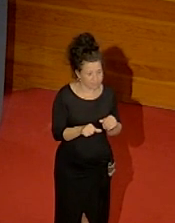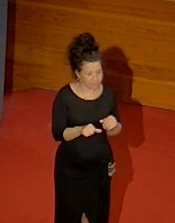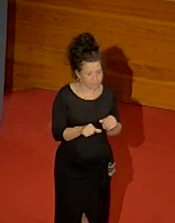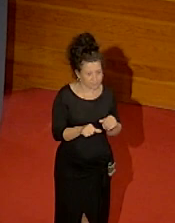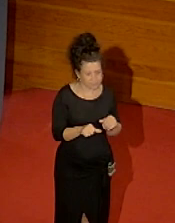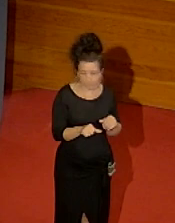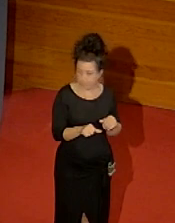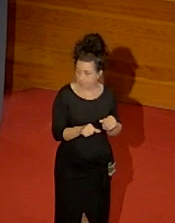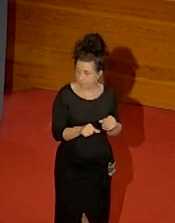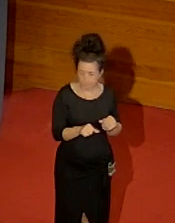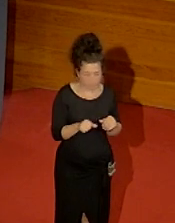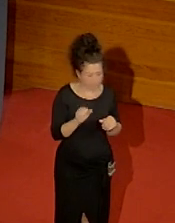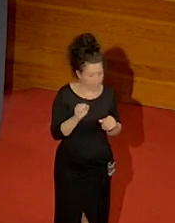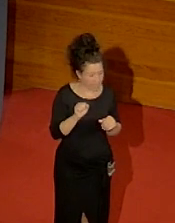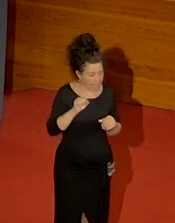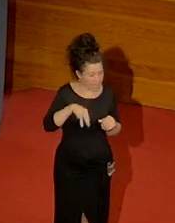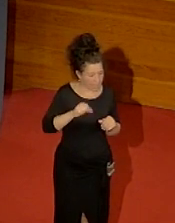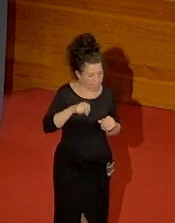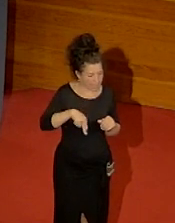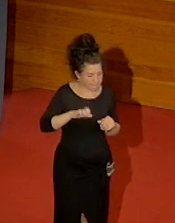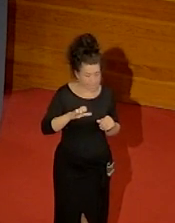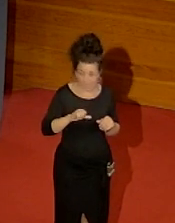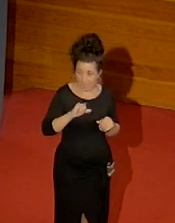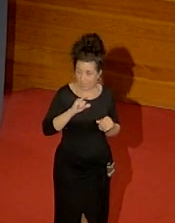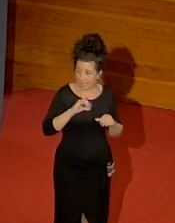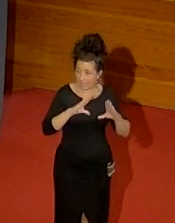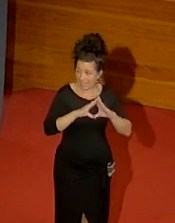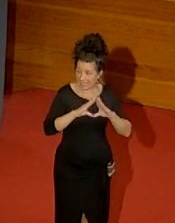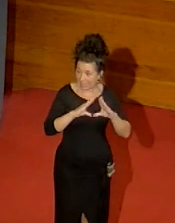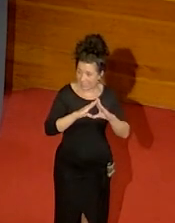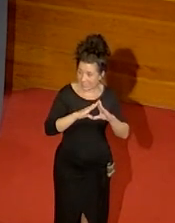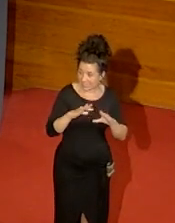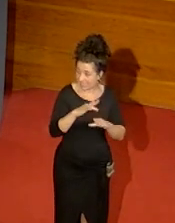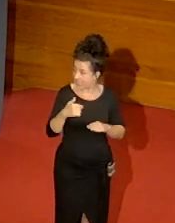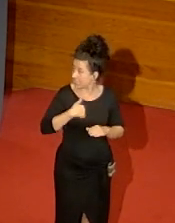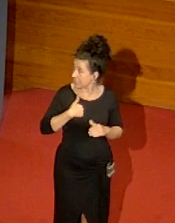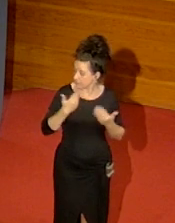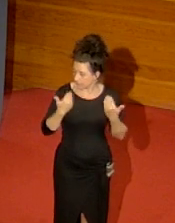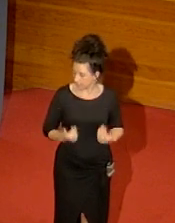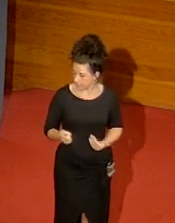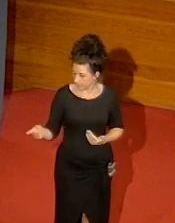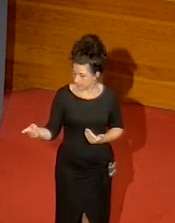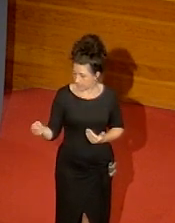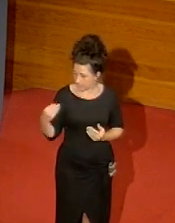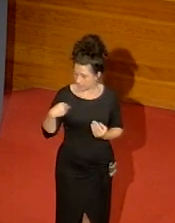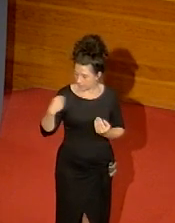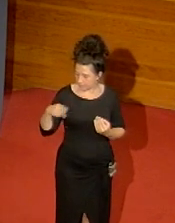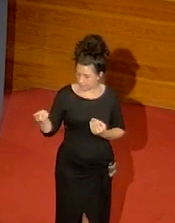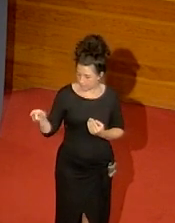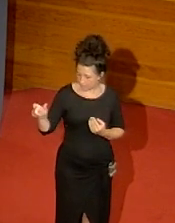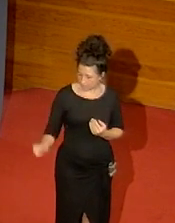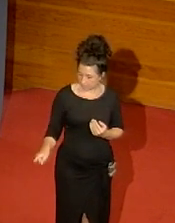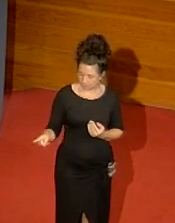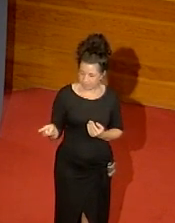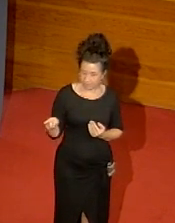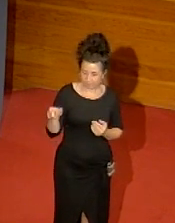Amane Iglesiasek eta biok egindako bideo bat, Amane hemen dago, eta, bueno, Amane hau da. Hor, Imatra izeneko